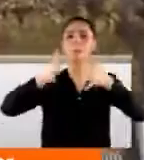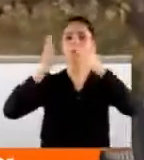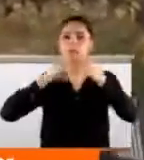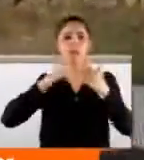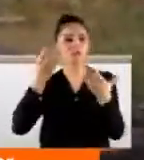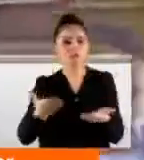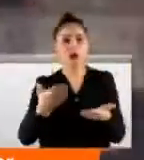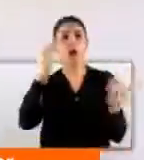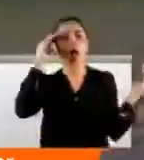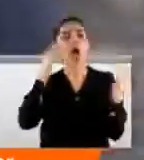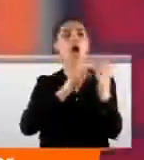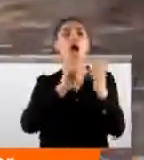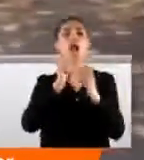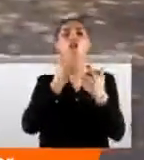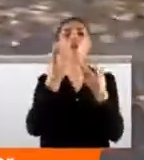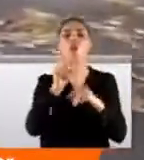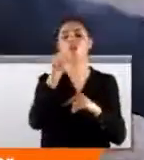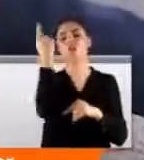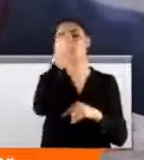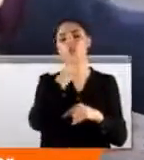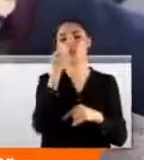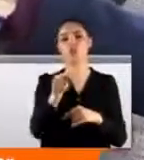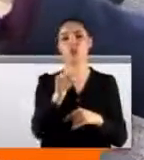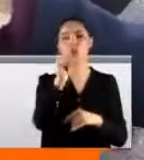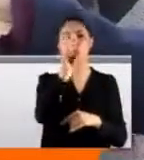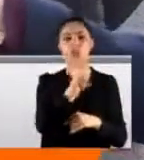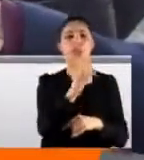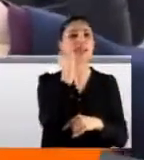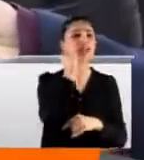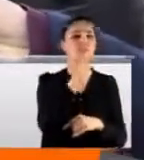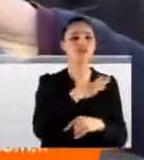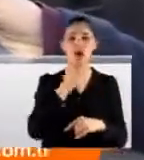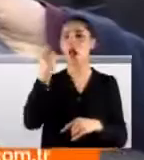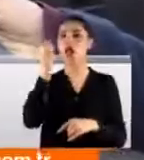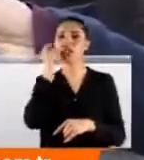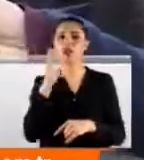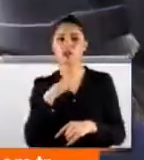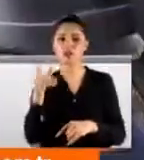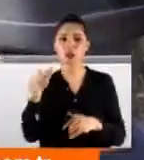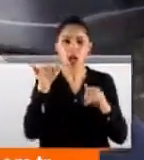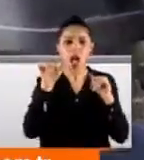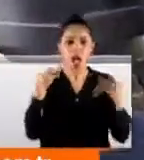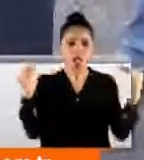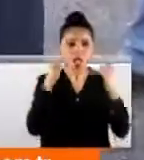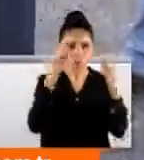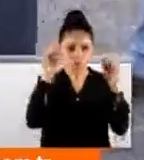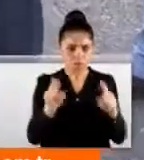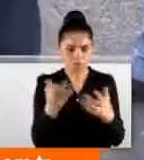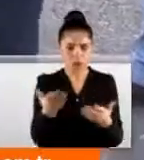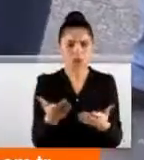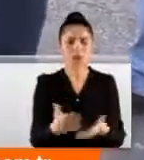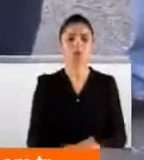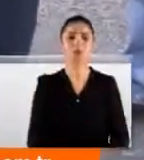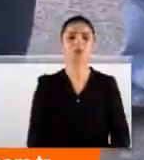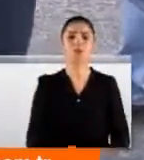İşte anlaşmazlık da tam da bu noktada çıkıyor. 18 kişi var, 6 kişi var. Sen benimle aynı eş değerde misin? Siz de 5